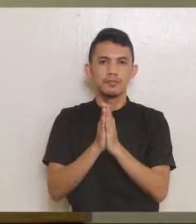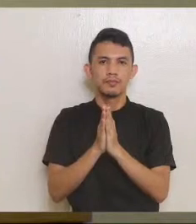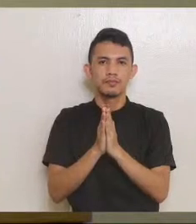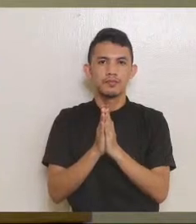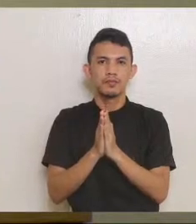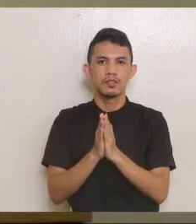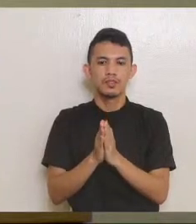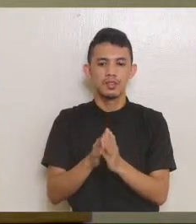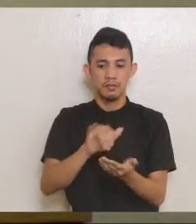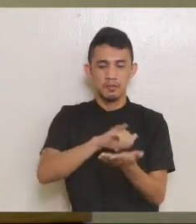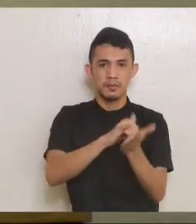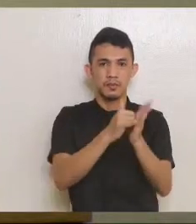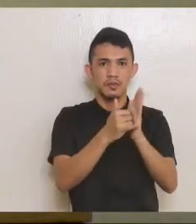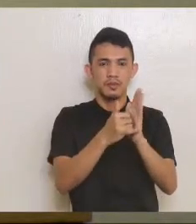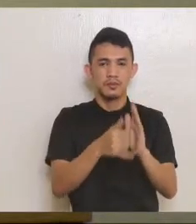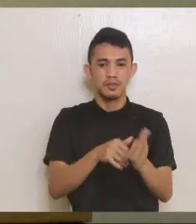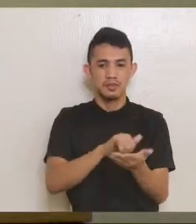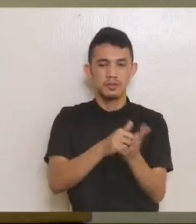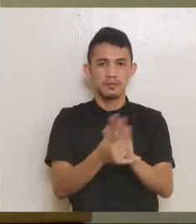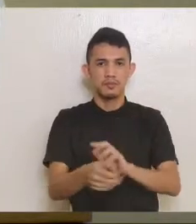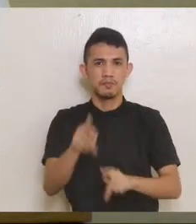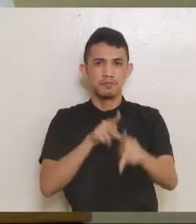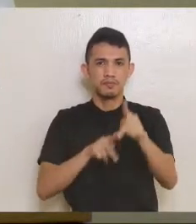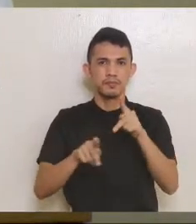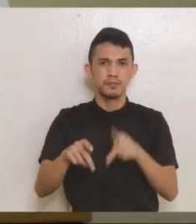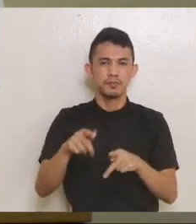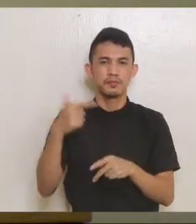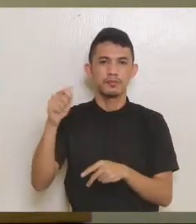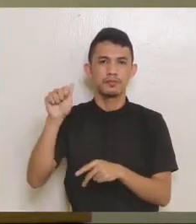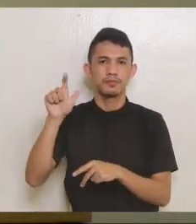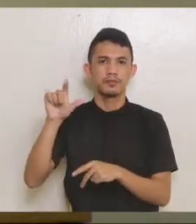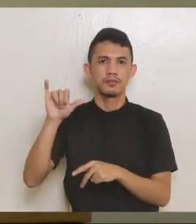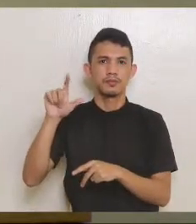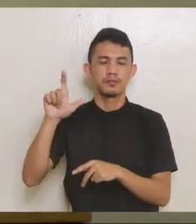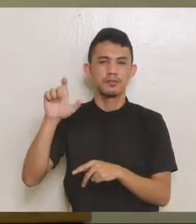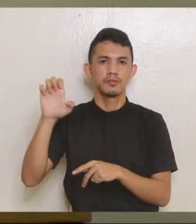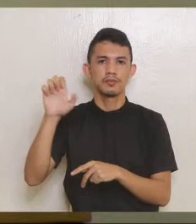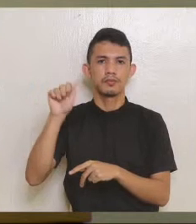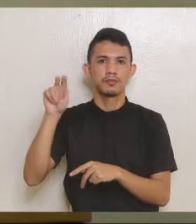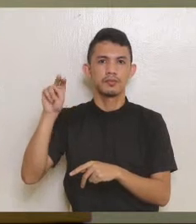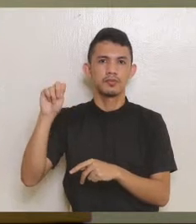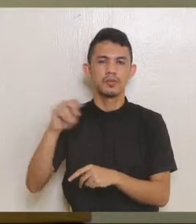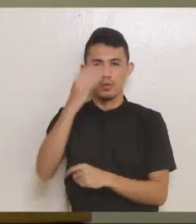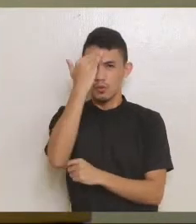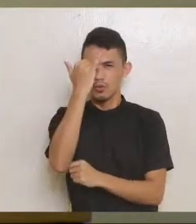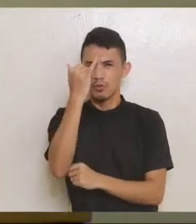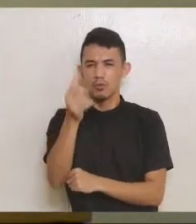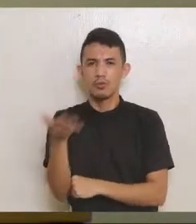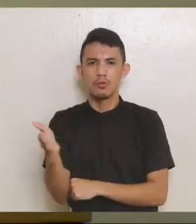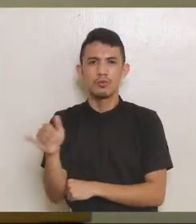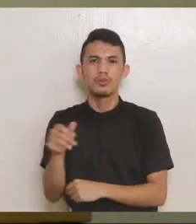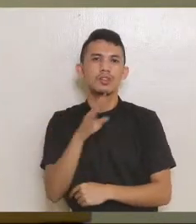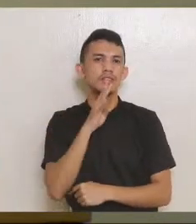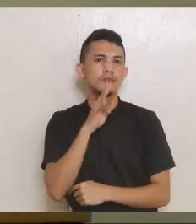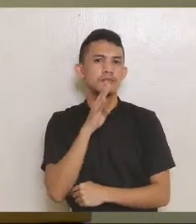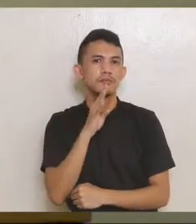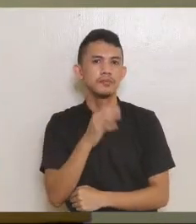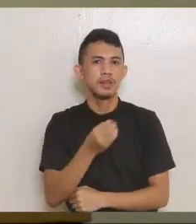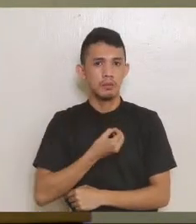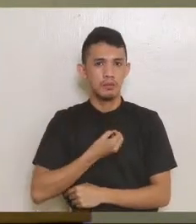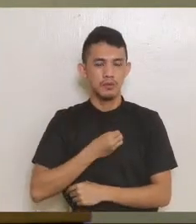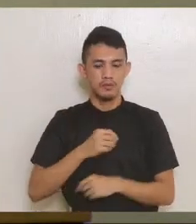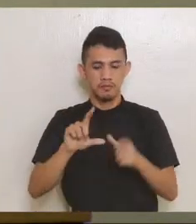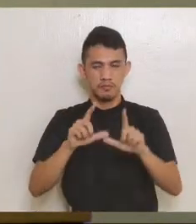Galilea man kining mga tawhana? Nganong nakasulti man sila sa atong tagsa-tagsa ka pinulungan?